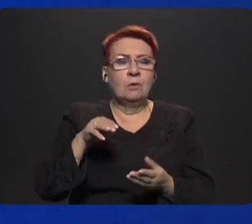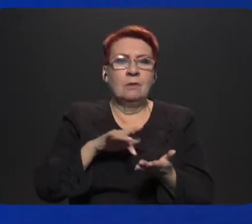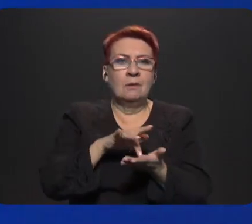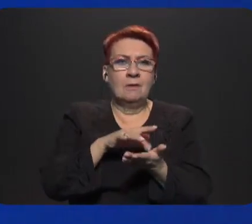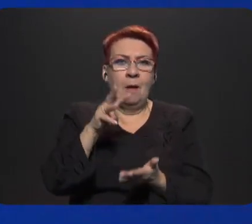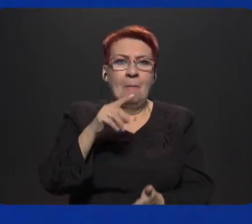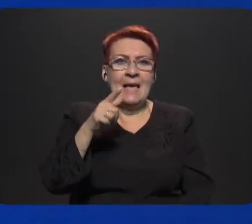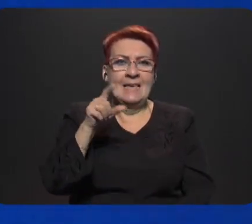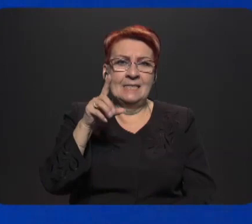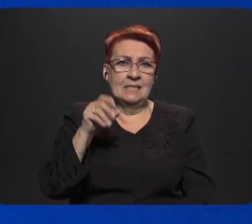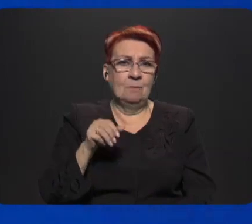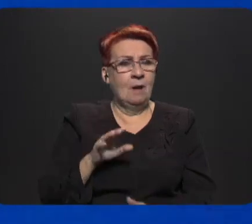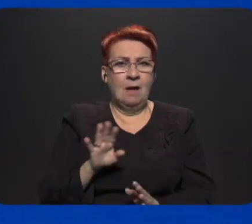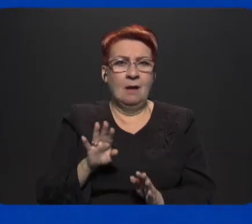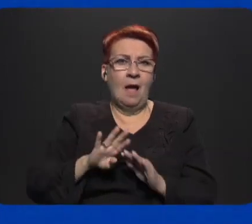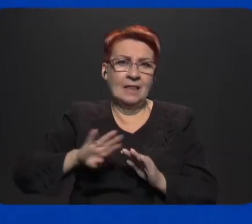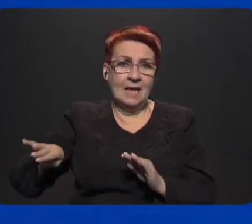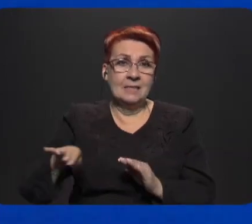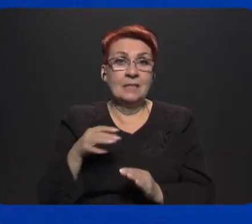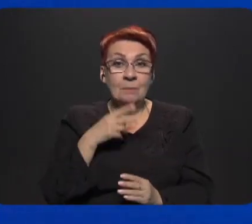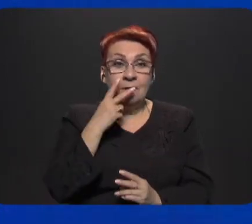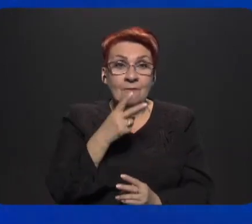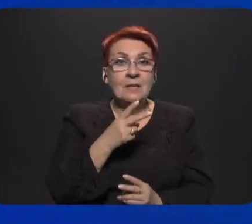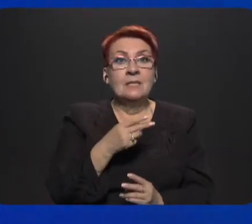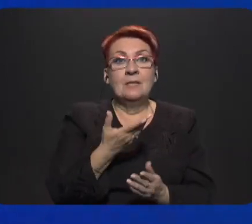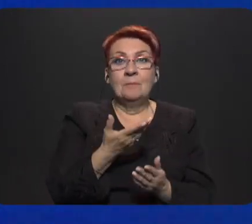просто видим, что в их жизни были ситуации,